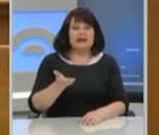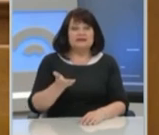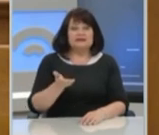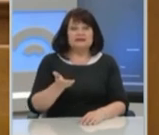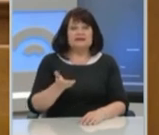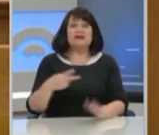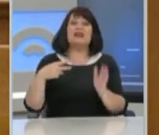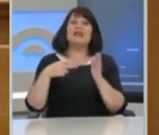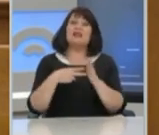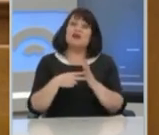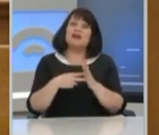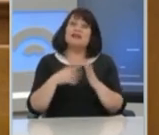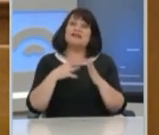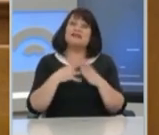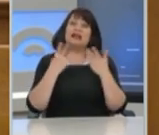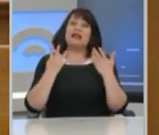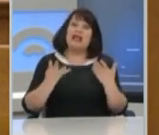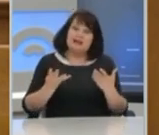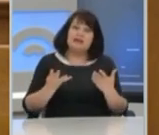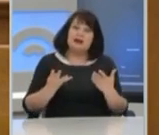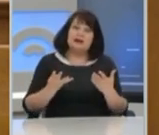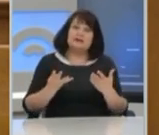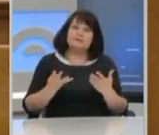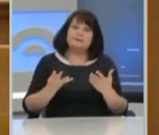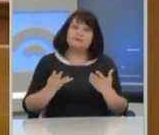το 2019 λοιπόν,